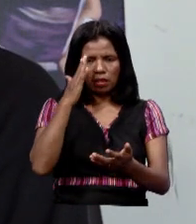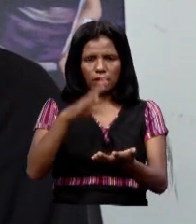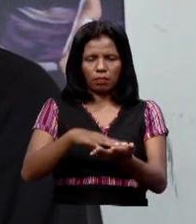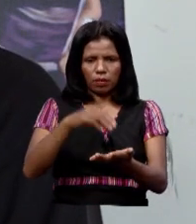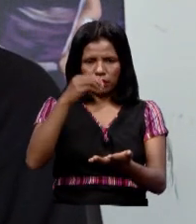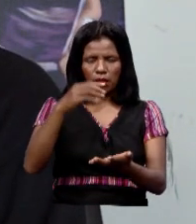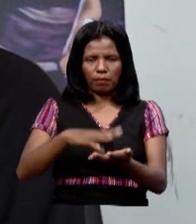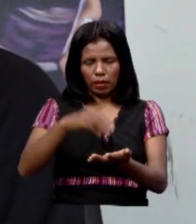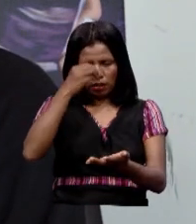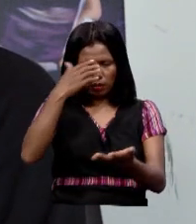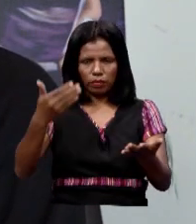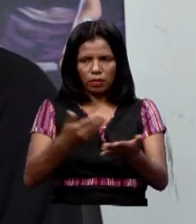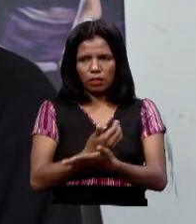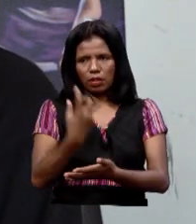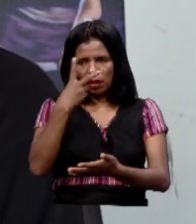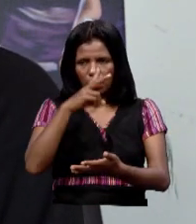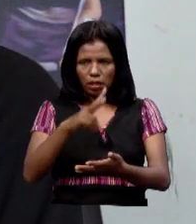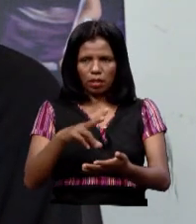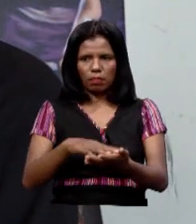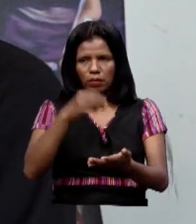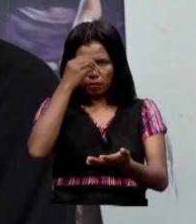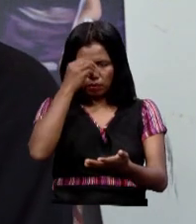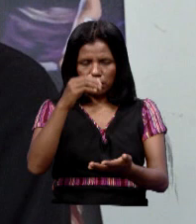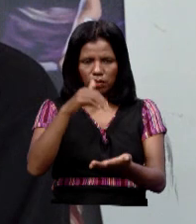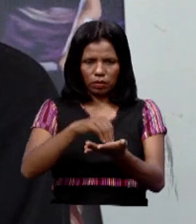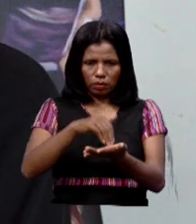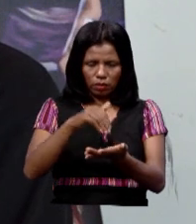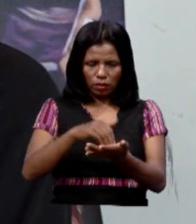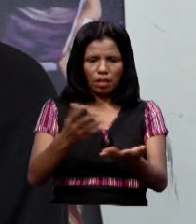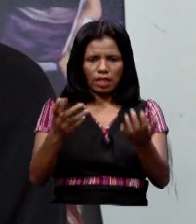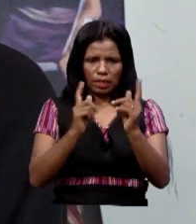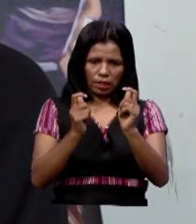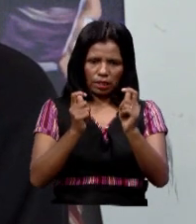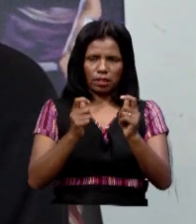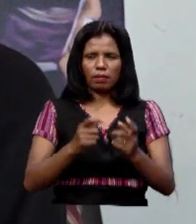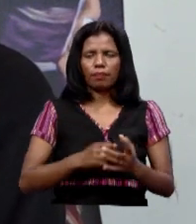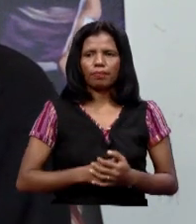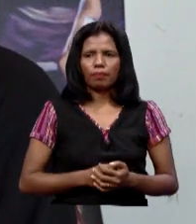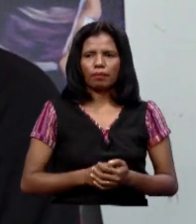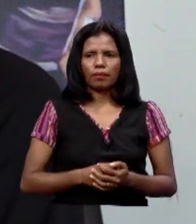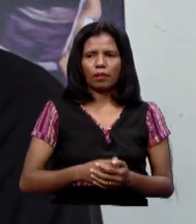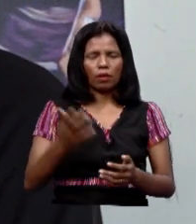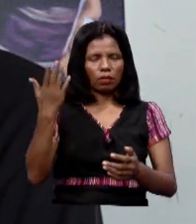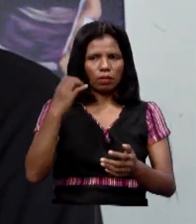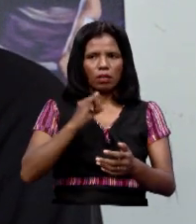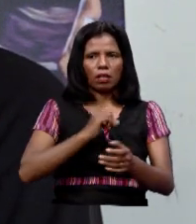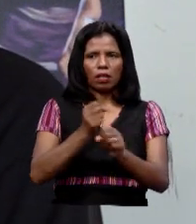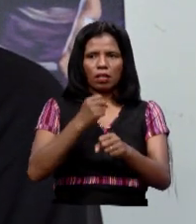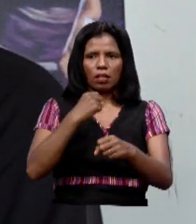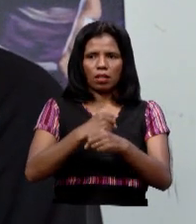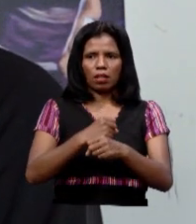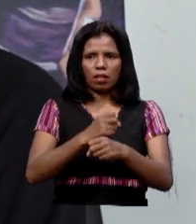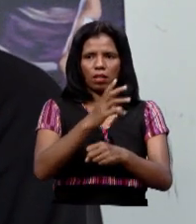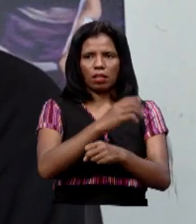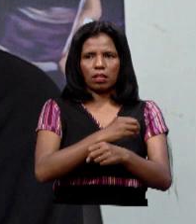Ya, gosta kan hari buat phone nih, sempre istuda hakara koko. Tapi masa ulu kau pernah halona parabola udah